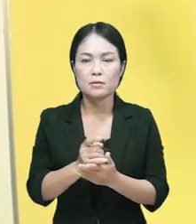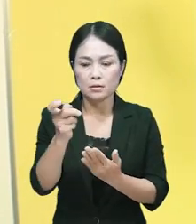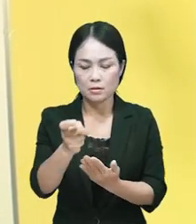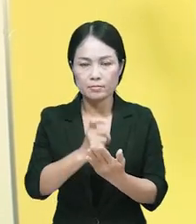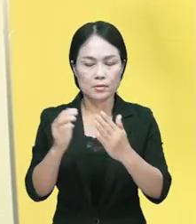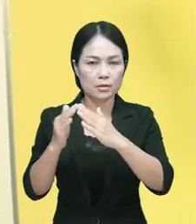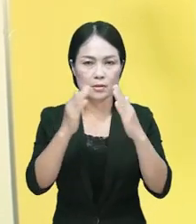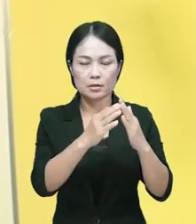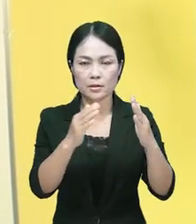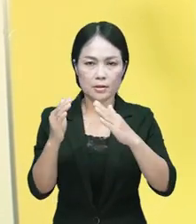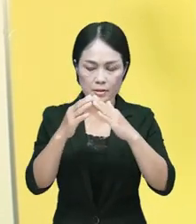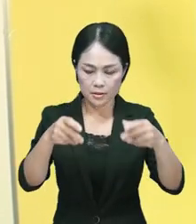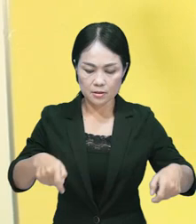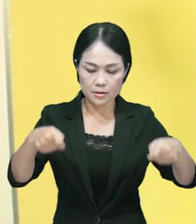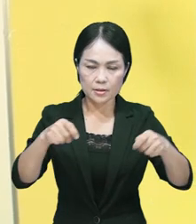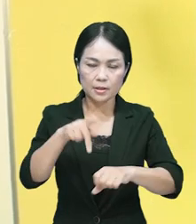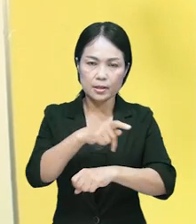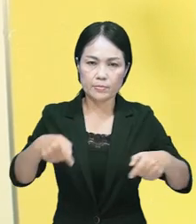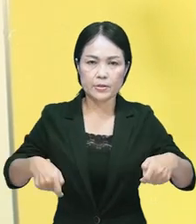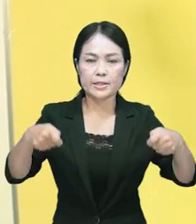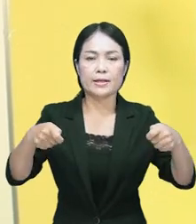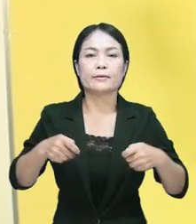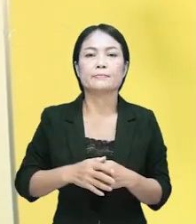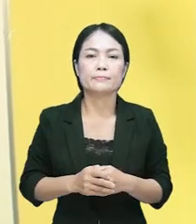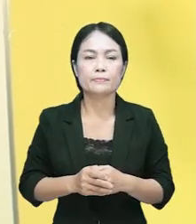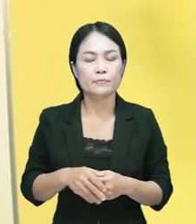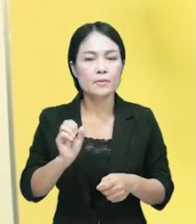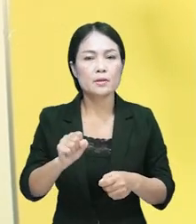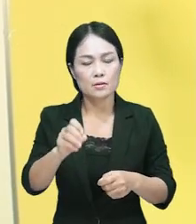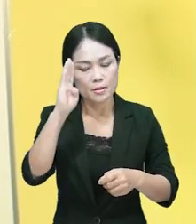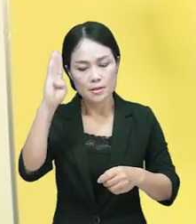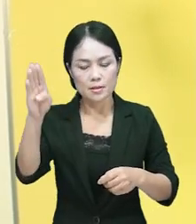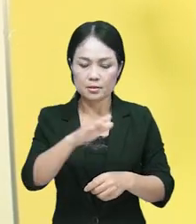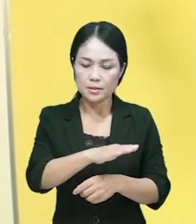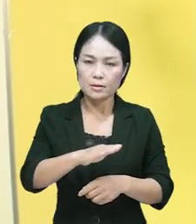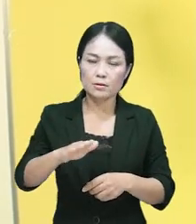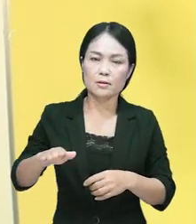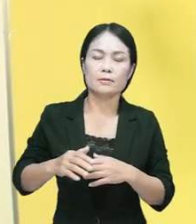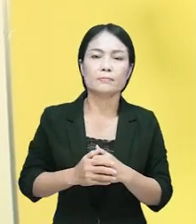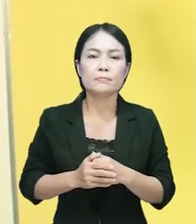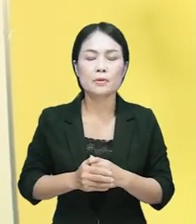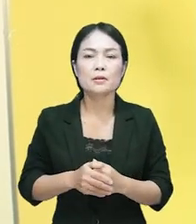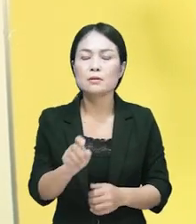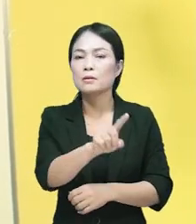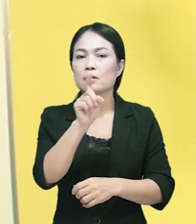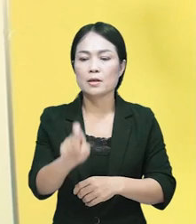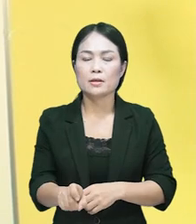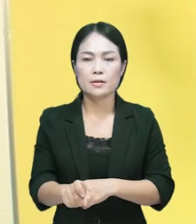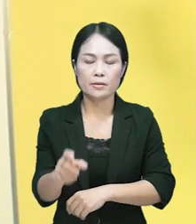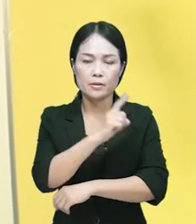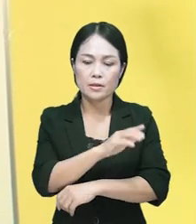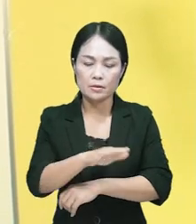ងក្រុងកំពង់ឆ្នាំងខេត្តកំពង់ឆ្នាំងចាសួស្តីកូនកូនទាំងអស់គ្នាតាថ្ងៃនេះកូនកូនសុខ